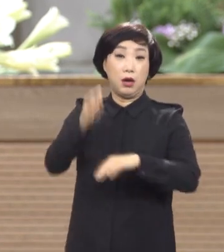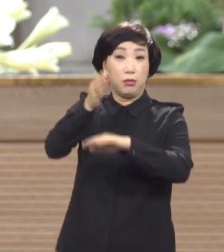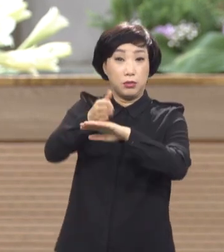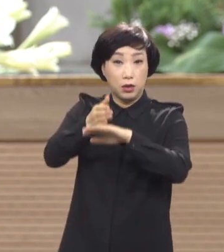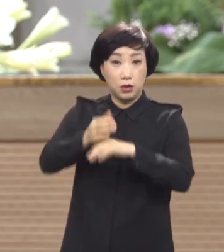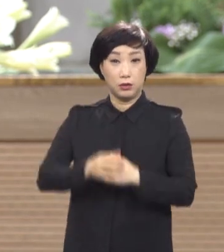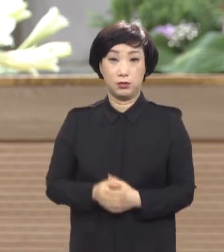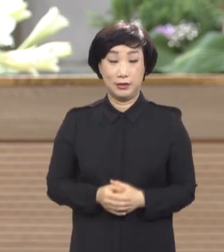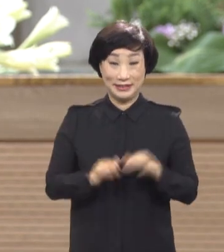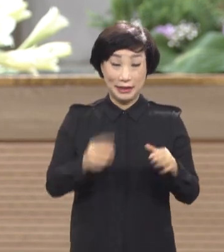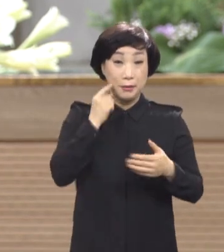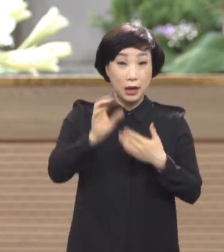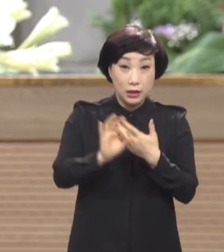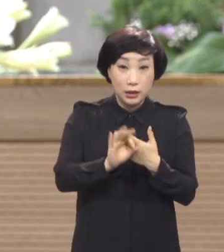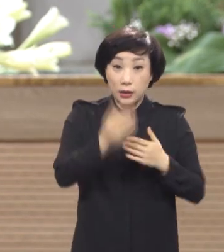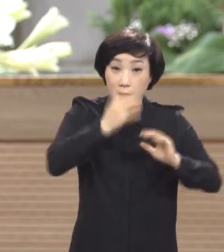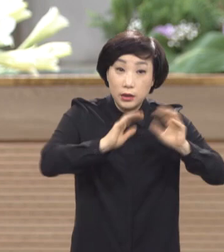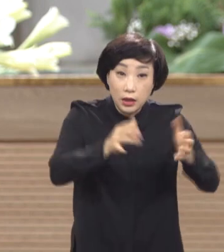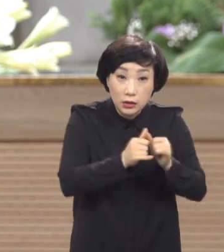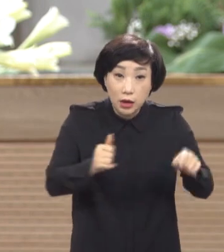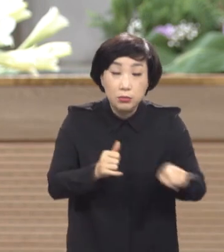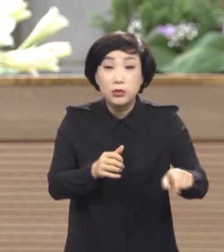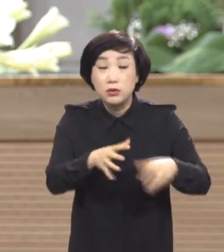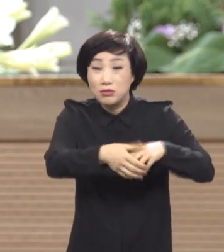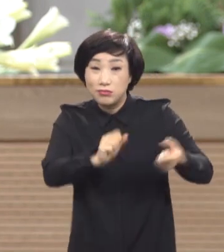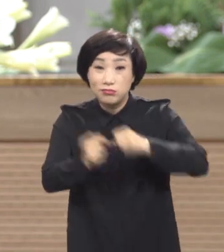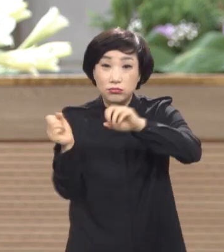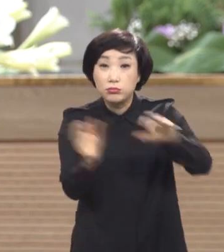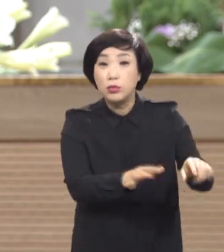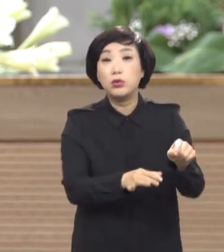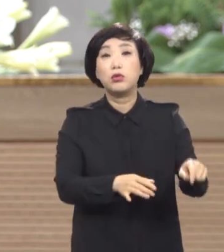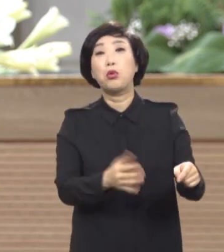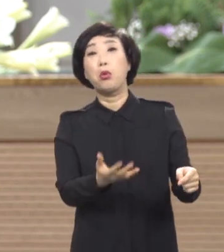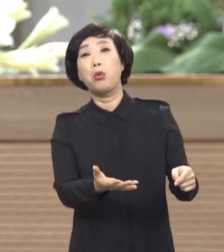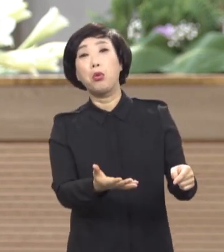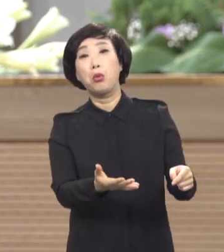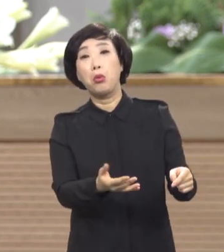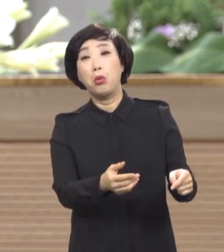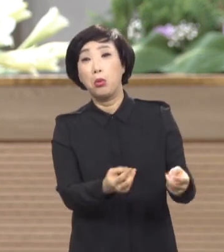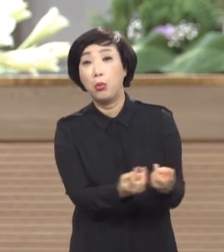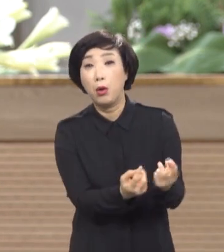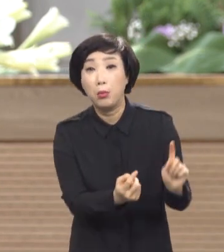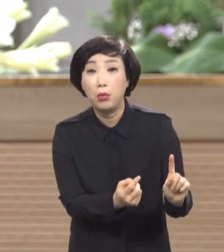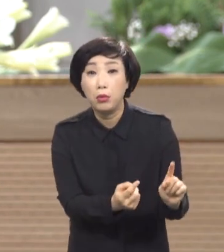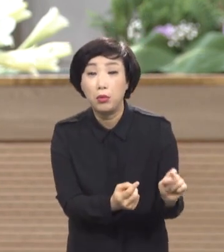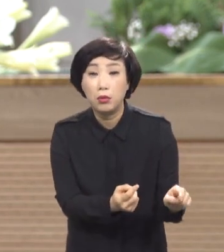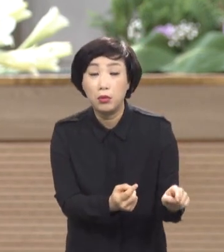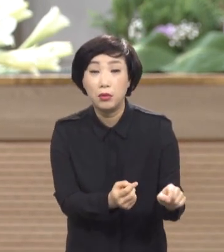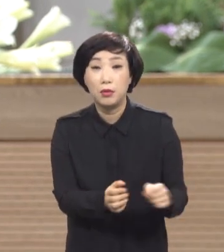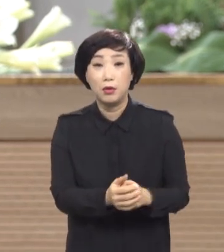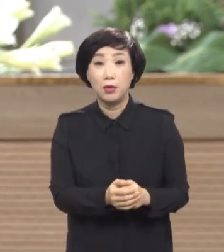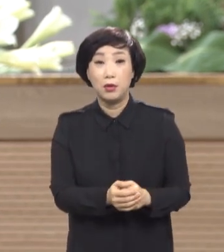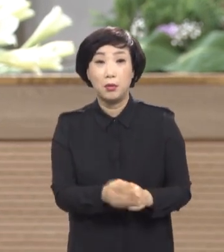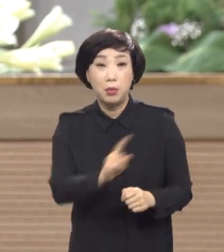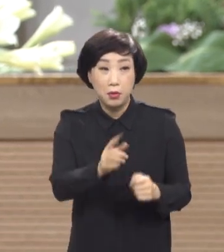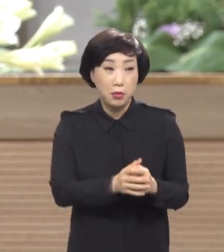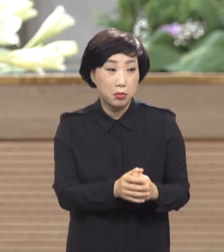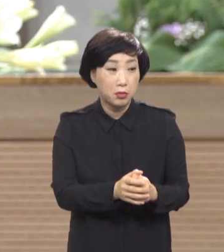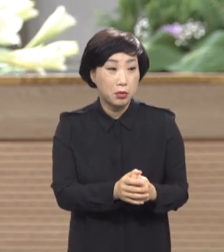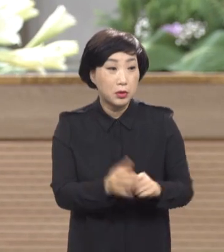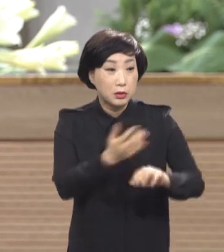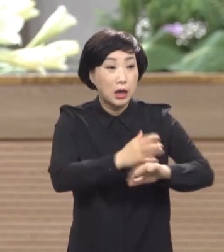만약에 이스라엘을 찢는다면 어떻게 찢을까 어느 쪽은 다른